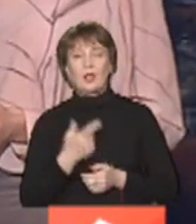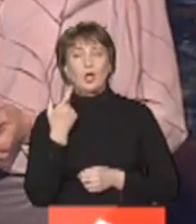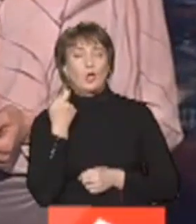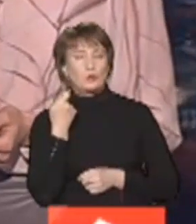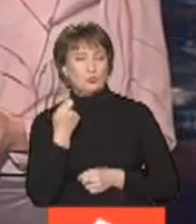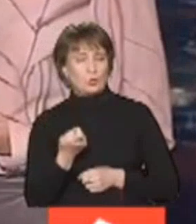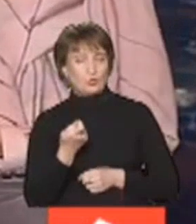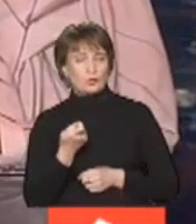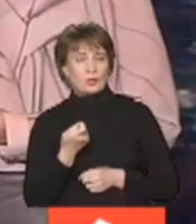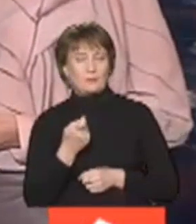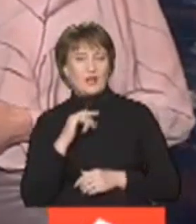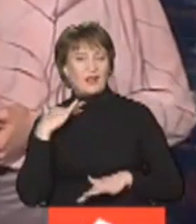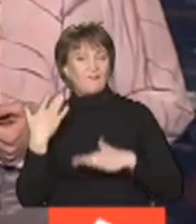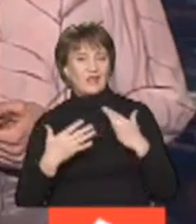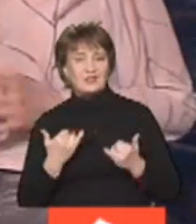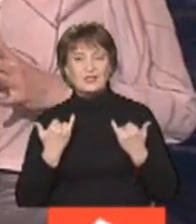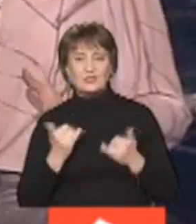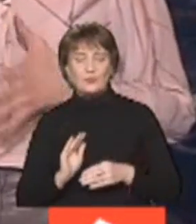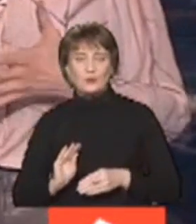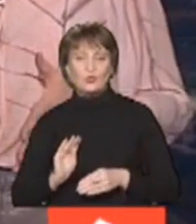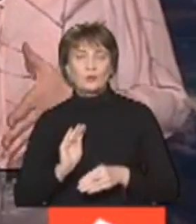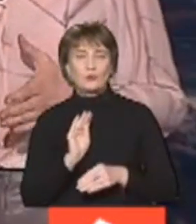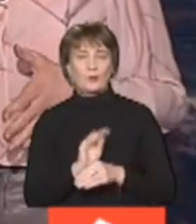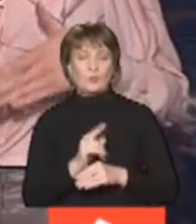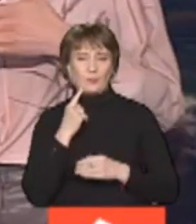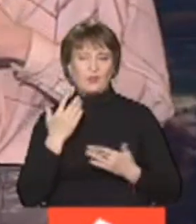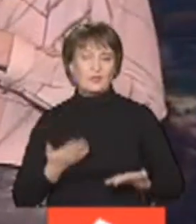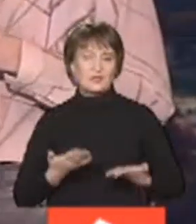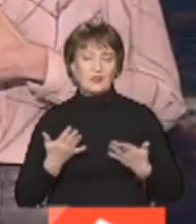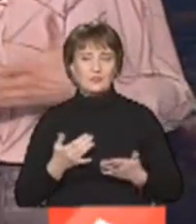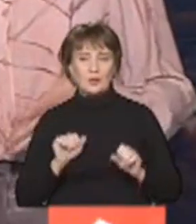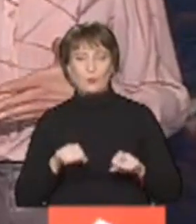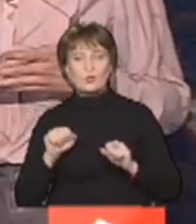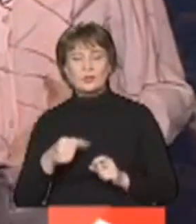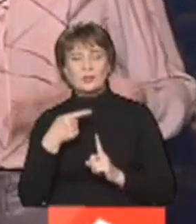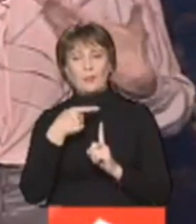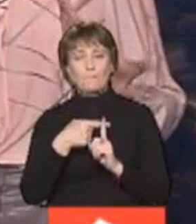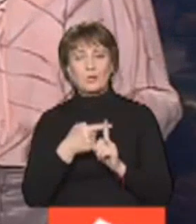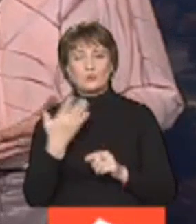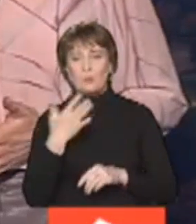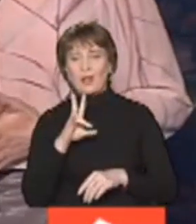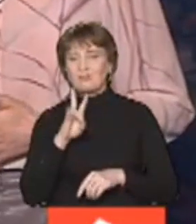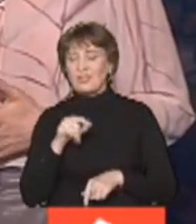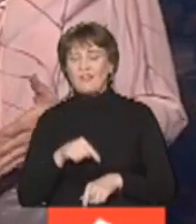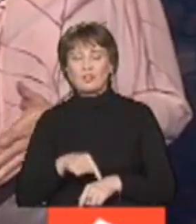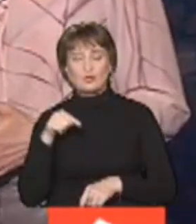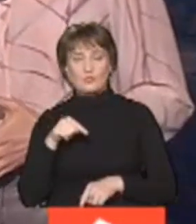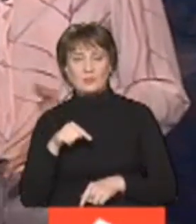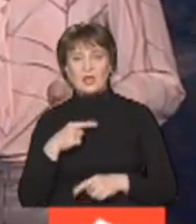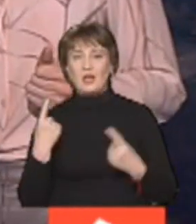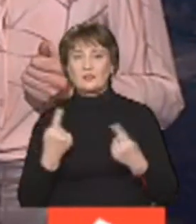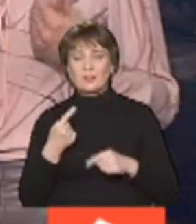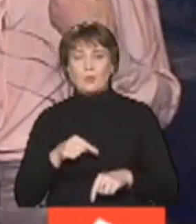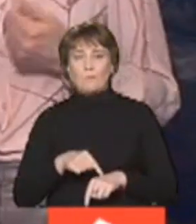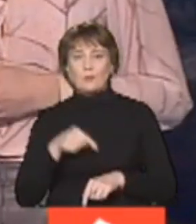трошки він поривчастий. Ось саме вітер сьогодні додавав певного дискомфорту, і, можливо, ці плюс 5 не відчувалися так, як плюс 5, а, звичайно, по відчуттям